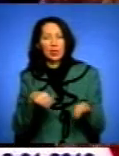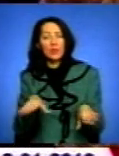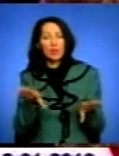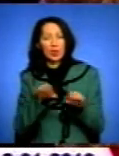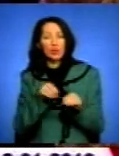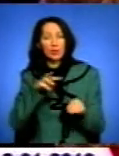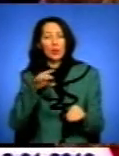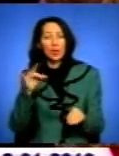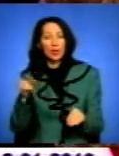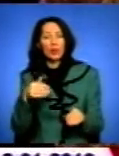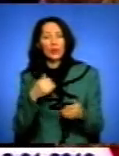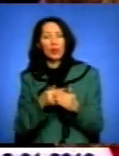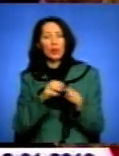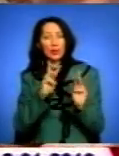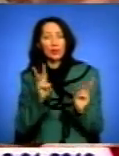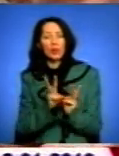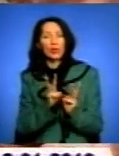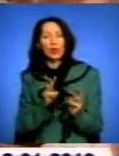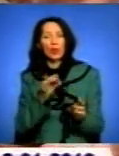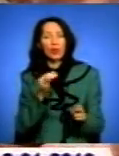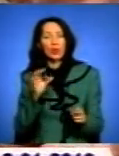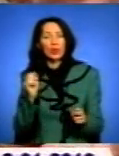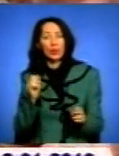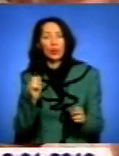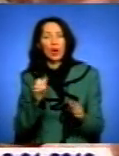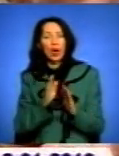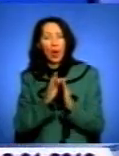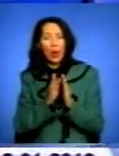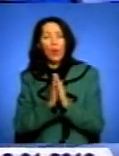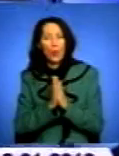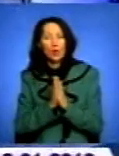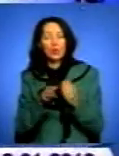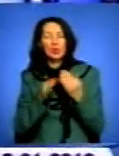для своєї родини, допомоги у праці і вихованні дітей.